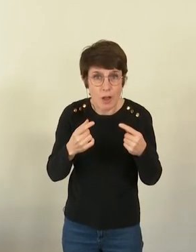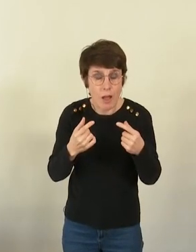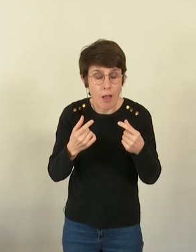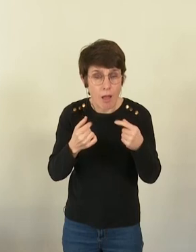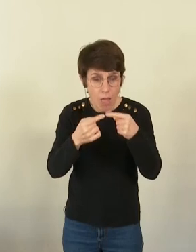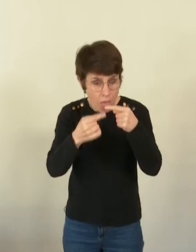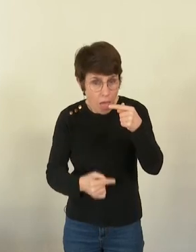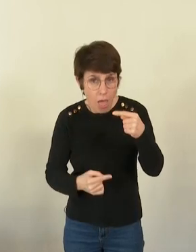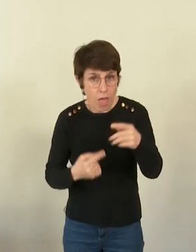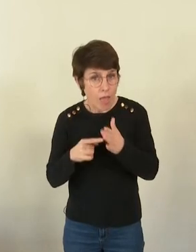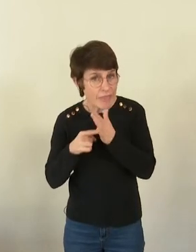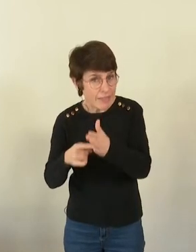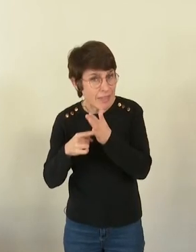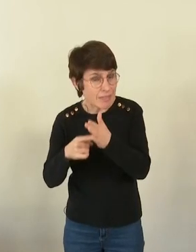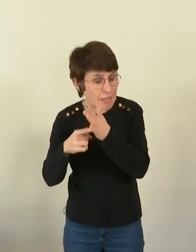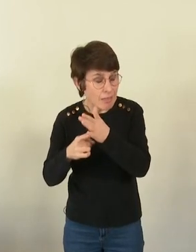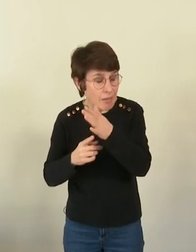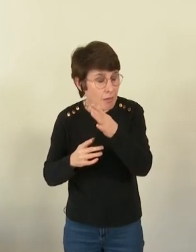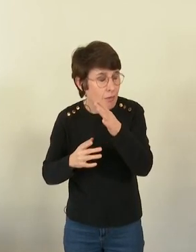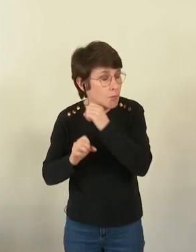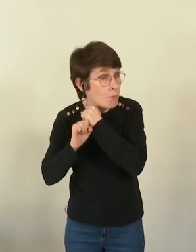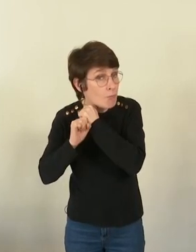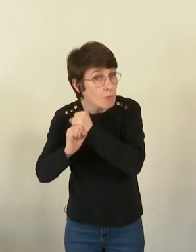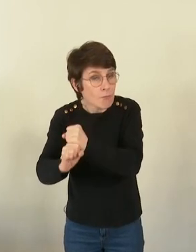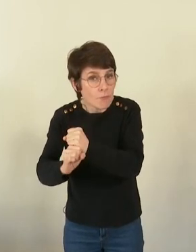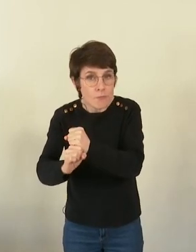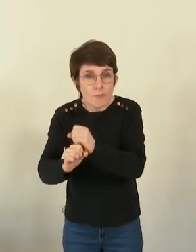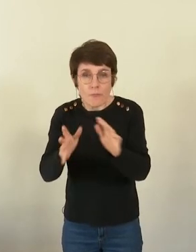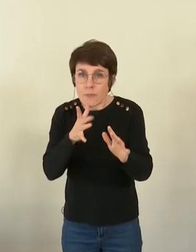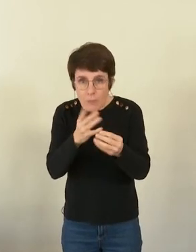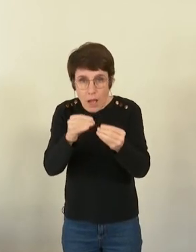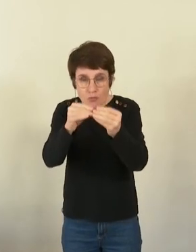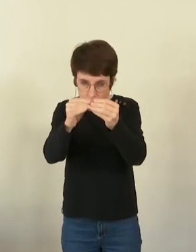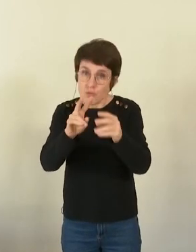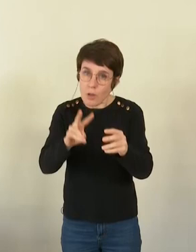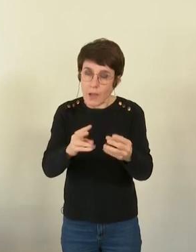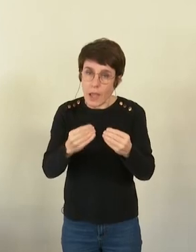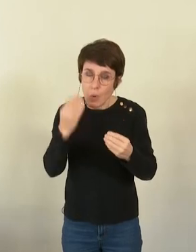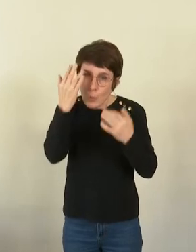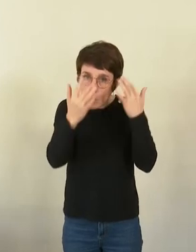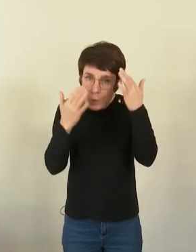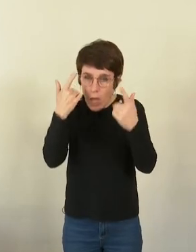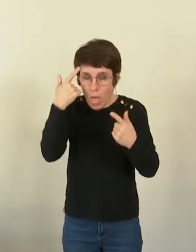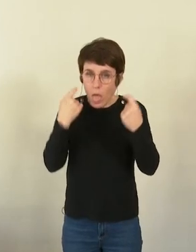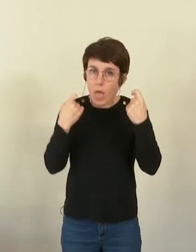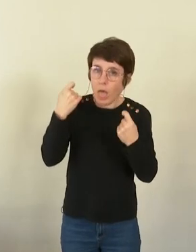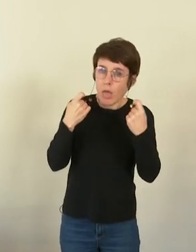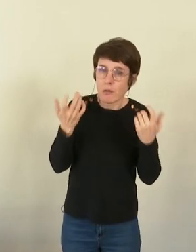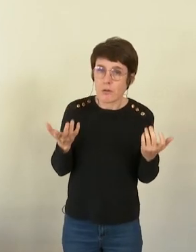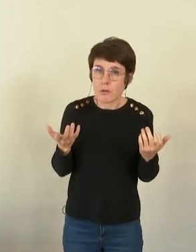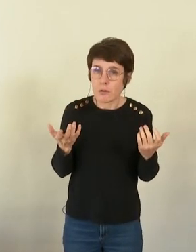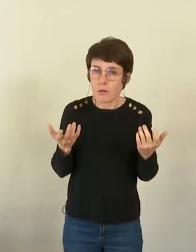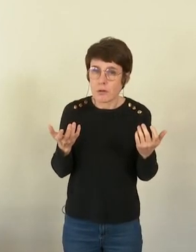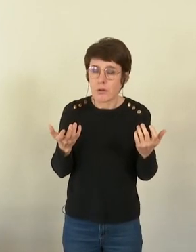qu'elle ne peut plus qu'elle ne devrait plus dépasser et qui qui est donc tout à fait inquiétant on aimerait mieux par exemple que vous nous